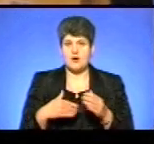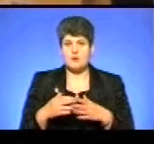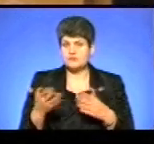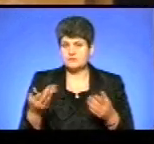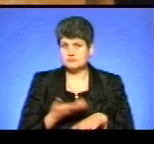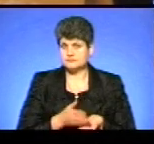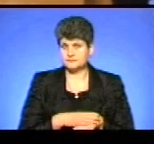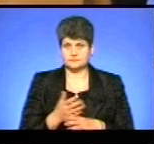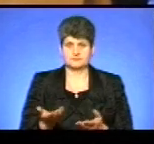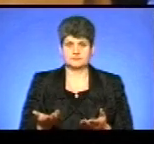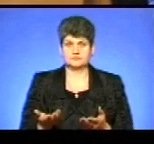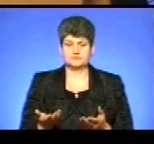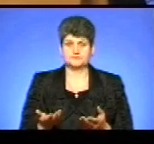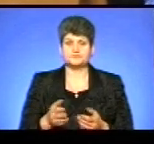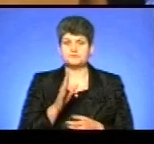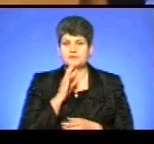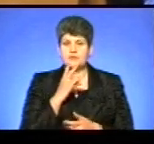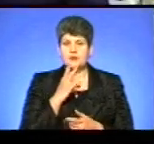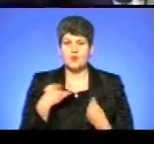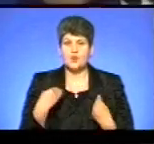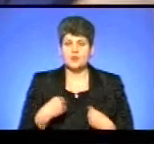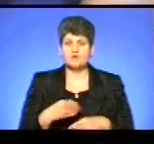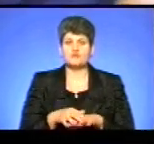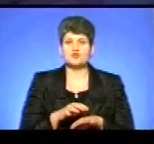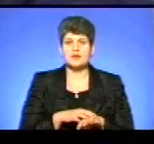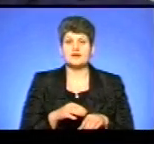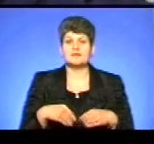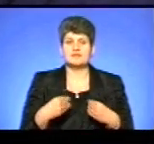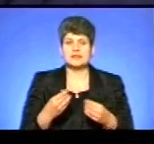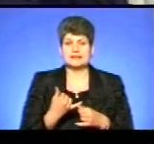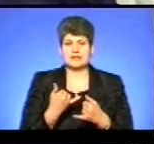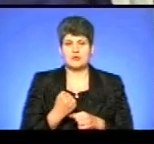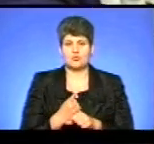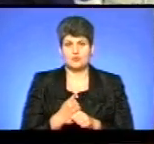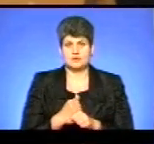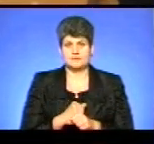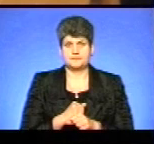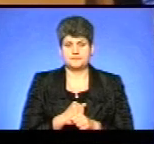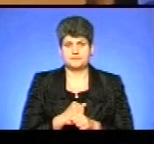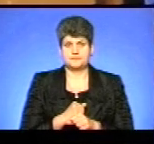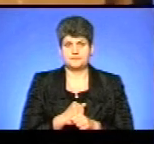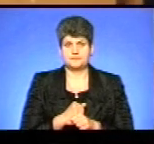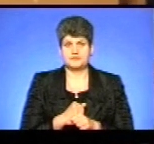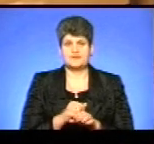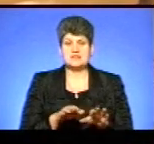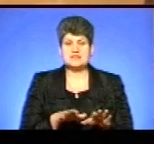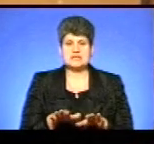витримують. Жінки показують одяг і взуття, які їм видали для роботи. Не